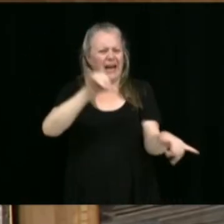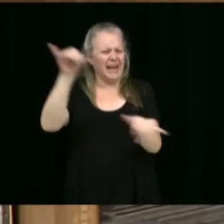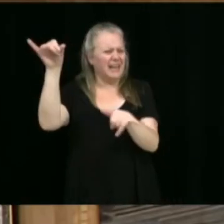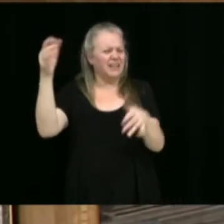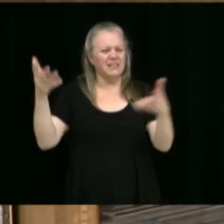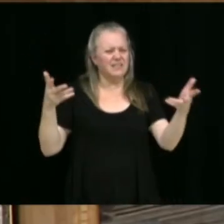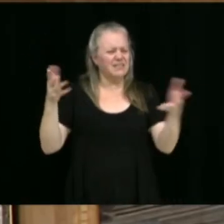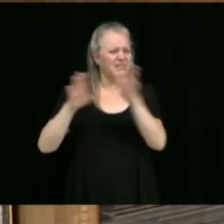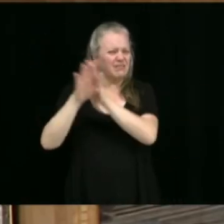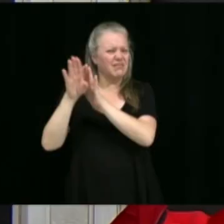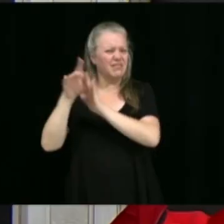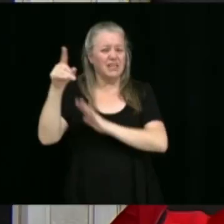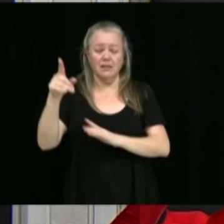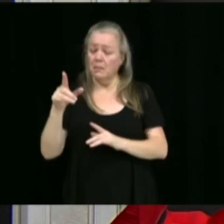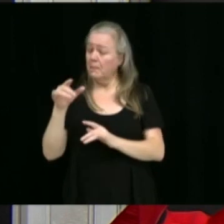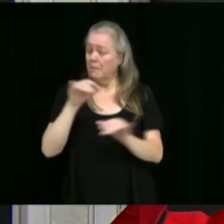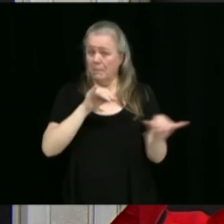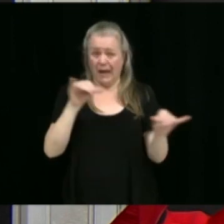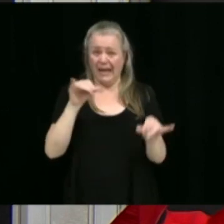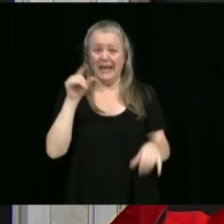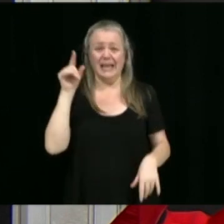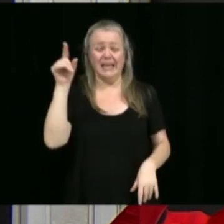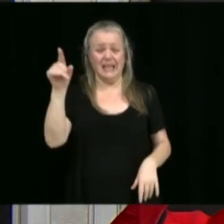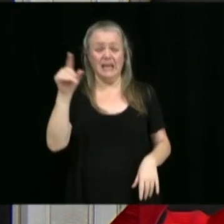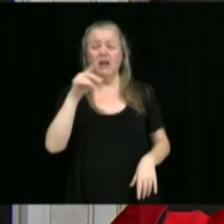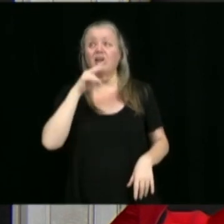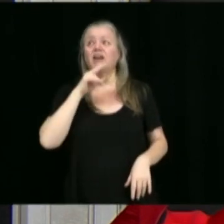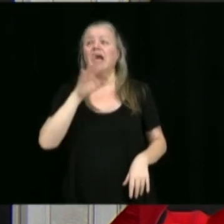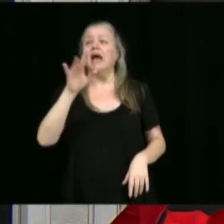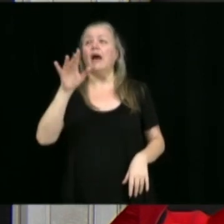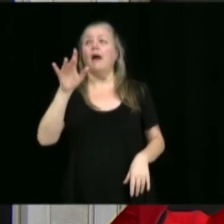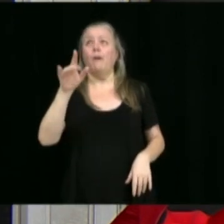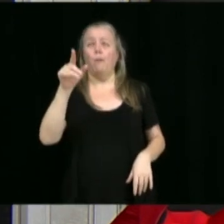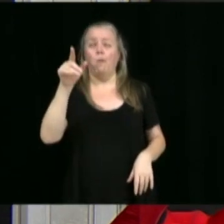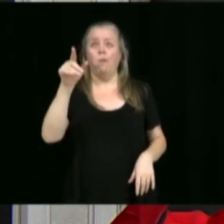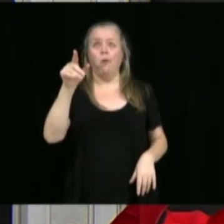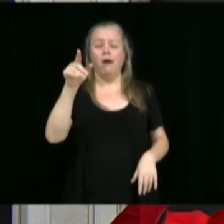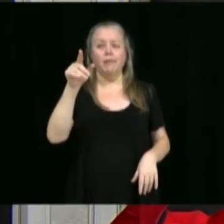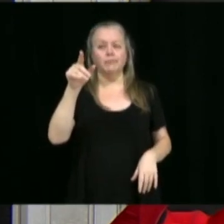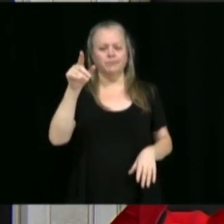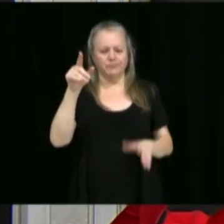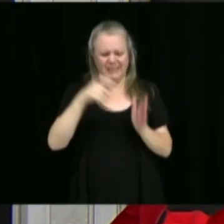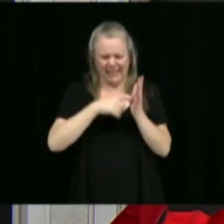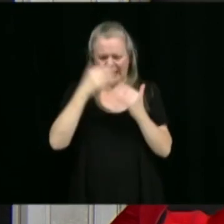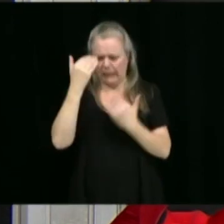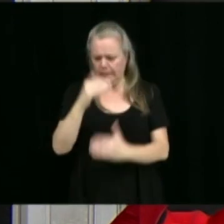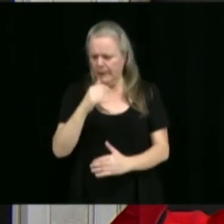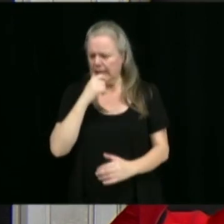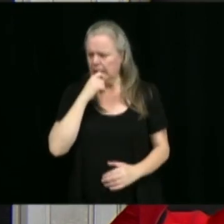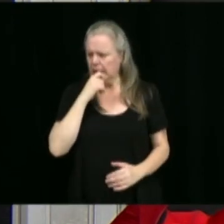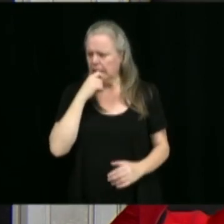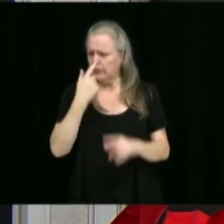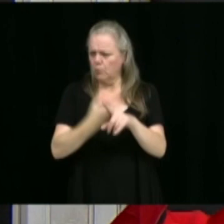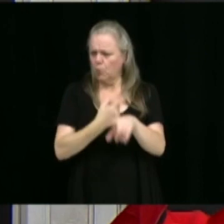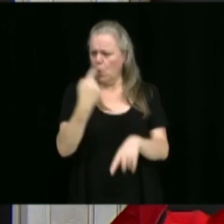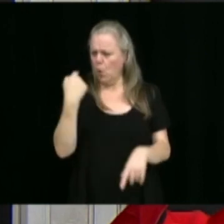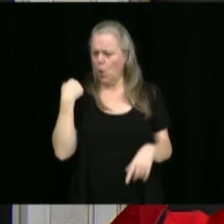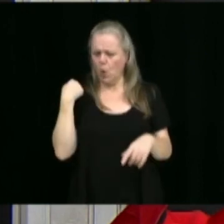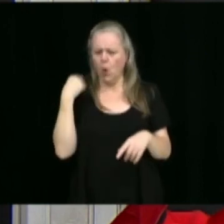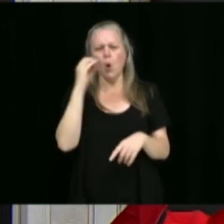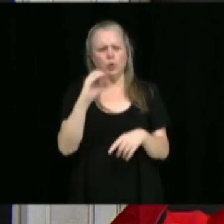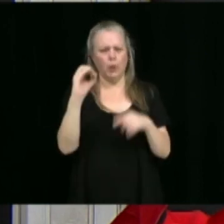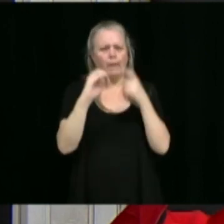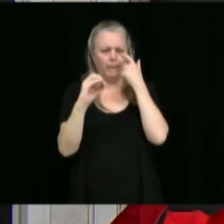ouais. Il y a eu du développement. Même chose de ce côté-là. On a reçu plusieurs... Dans le fond, la date limite là, était